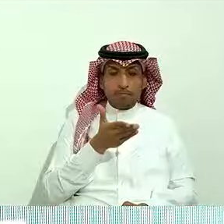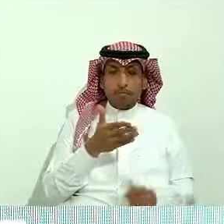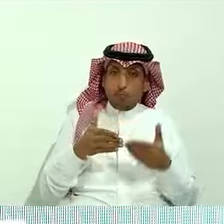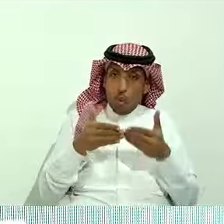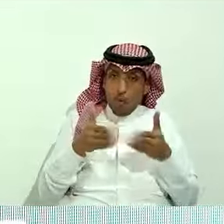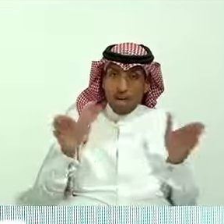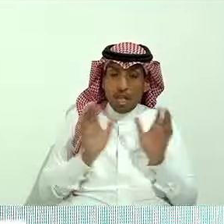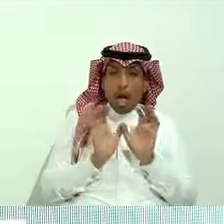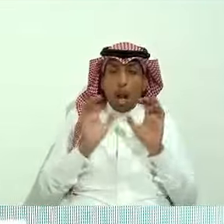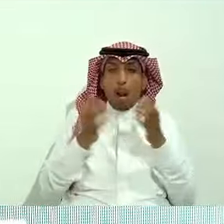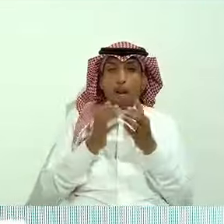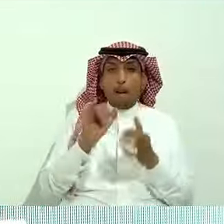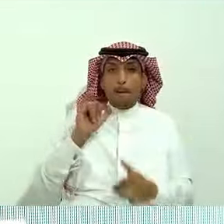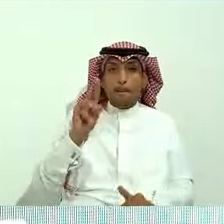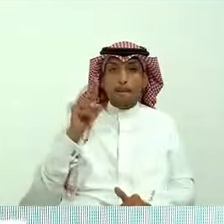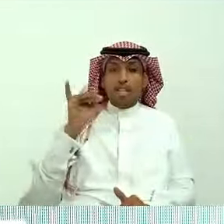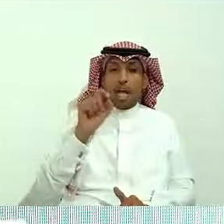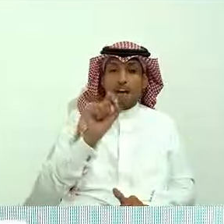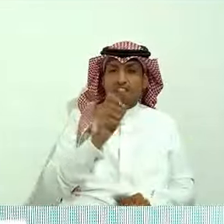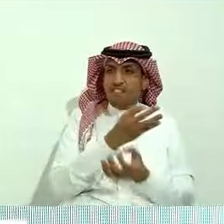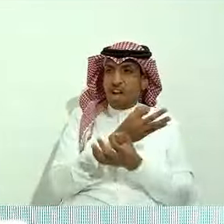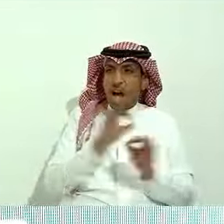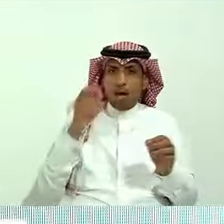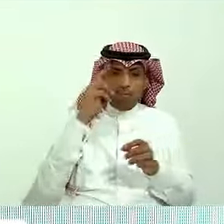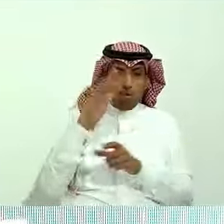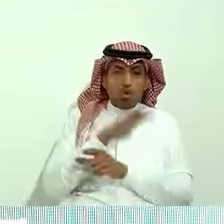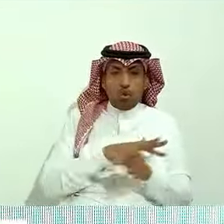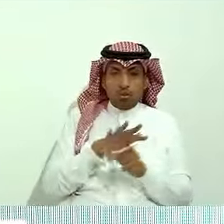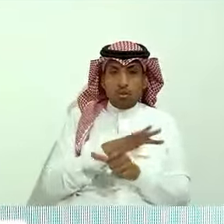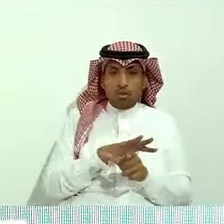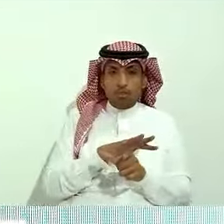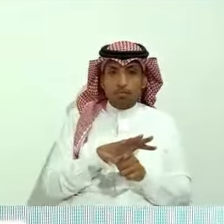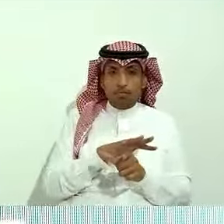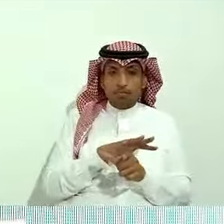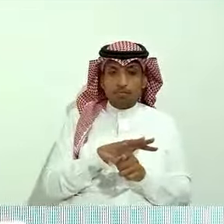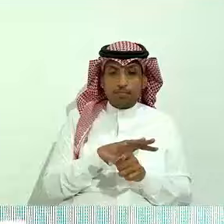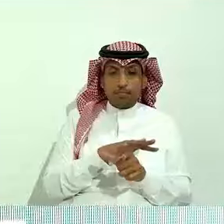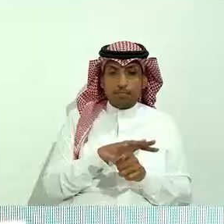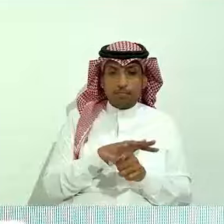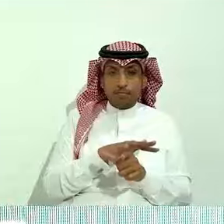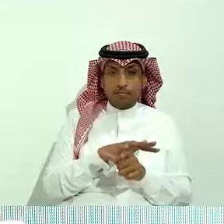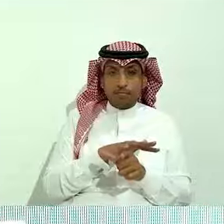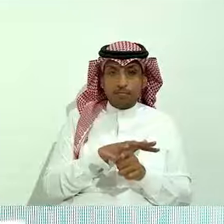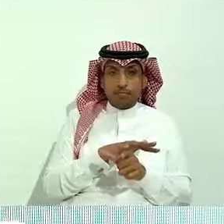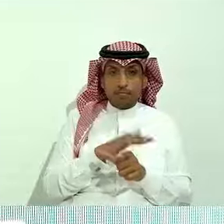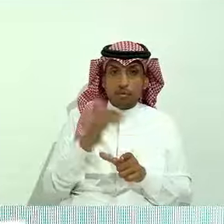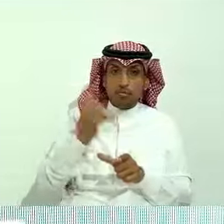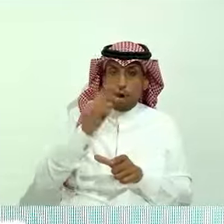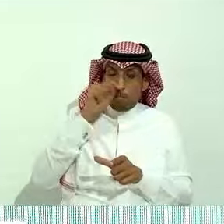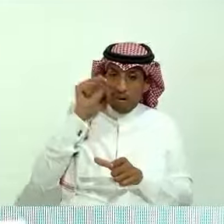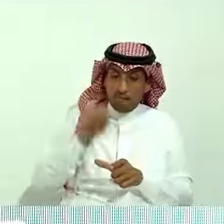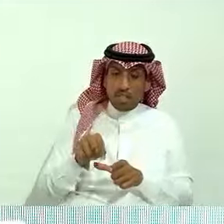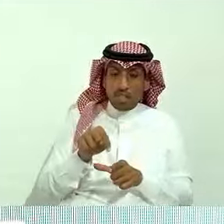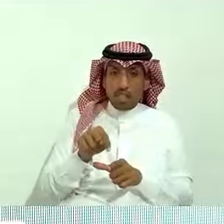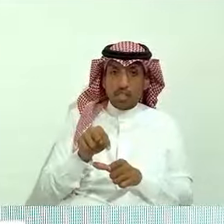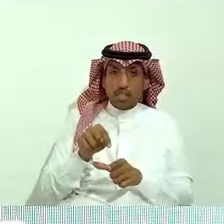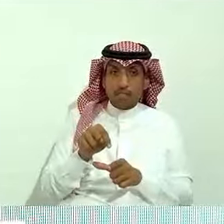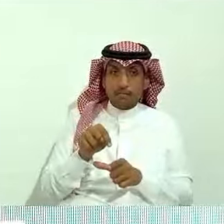المتاحف في جميع المناطق، ويكون فيها الحفظ